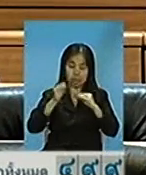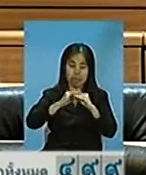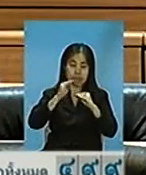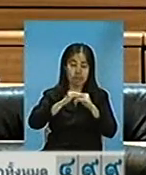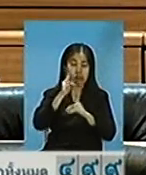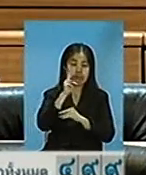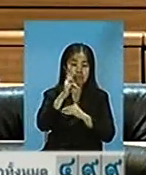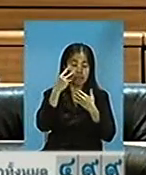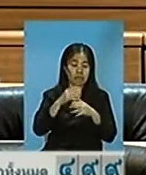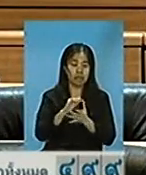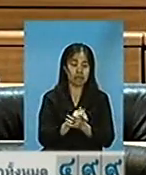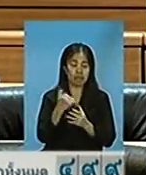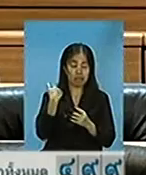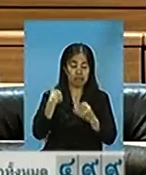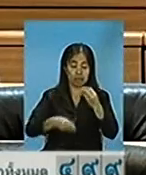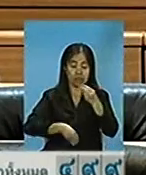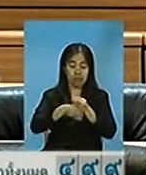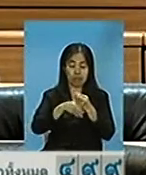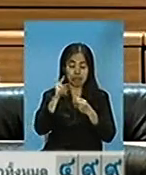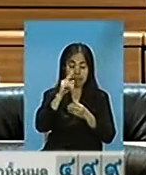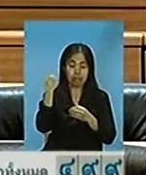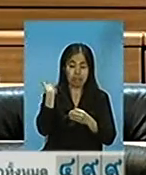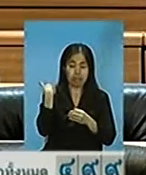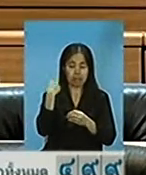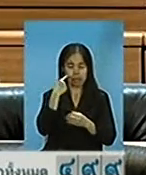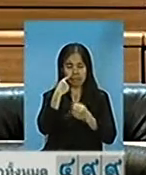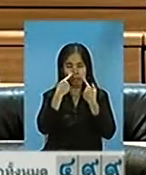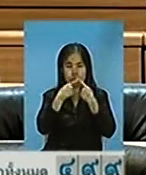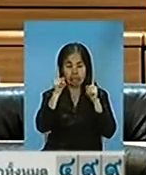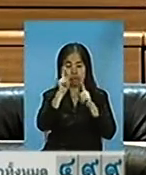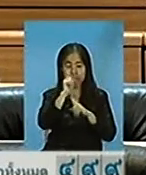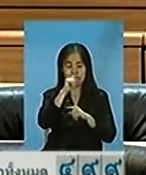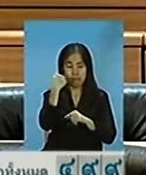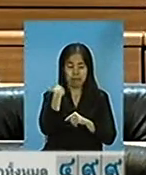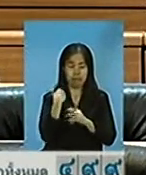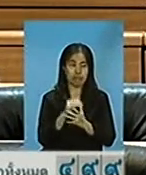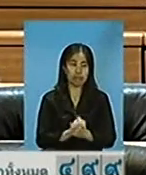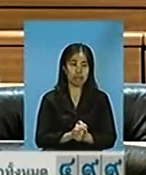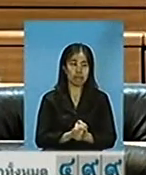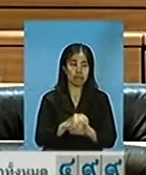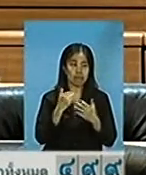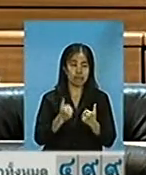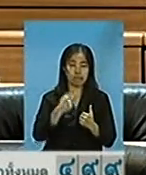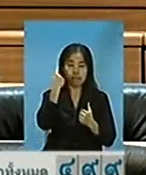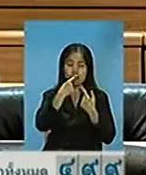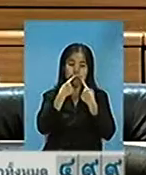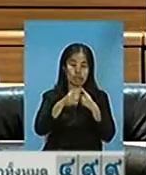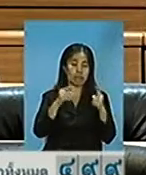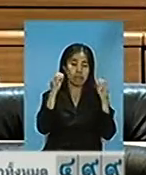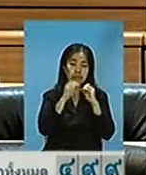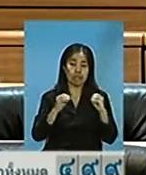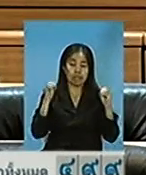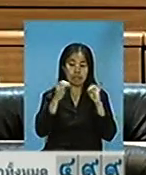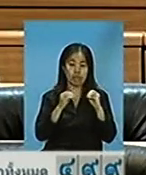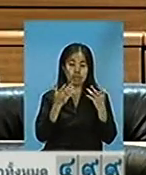และเป็นการเพิ่มที่มีรอยพิรุธนะครับแล้ววันนี้ไม่มีใครตอบ